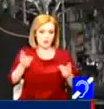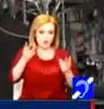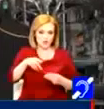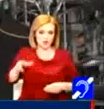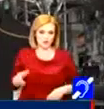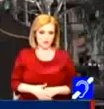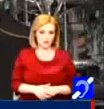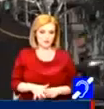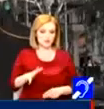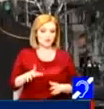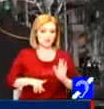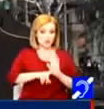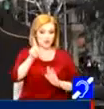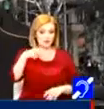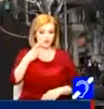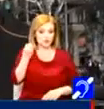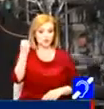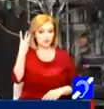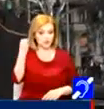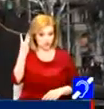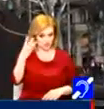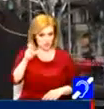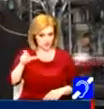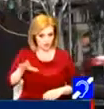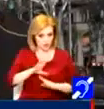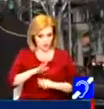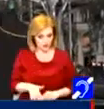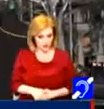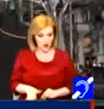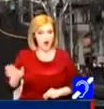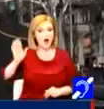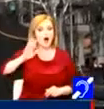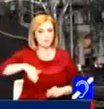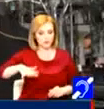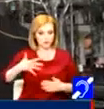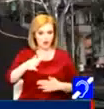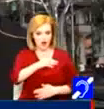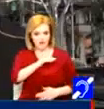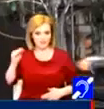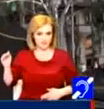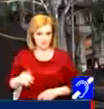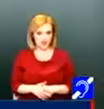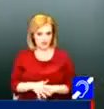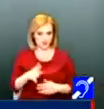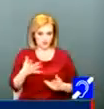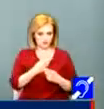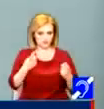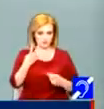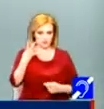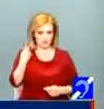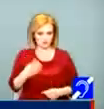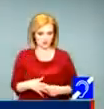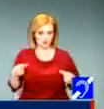Cifra a victimelor, cea de 13, a fost comunicată oficial doar după ce a fost informat personal președintele Vladimir Putin.